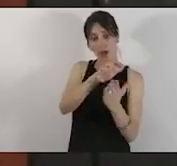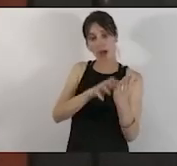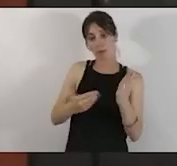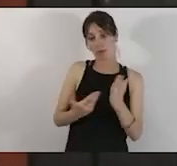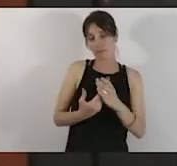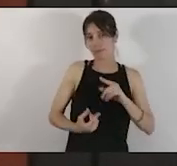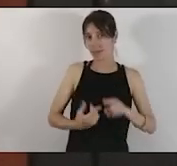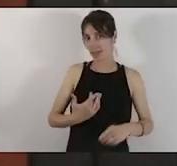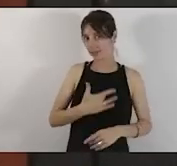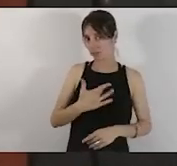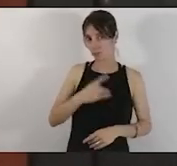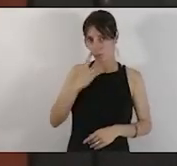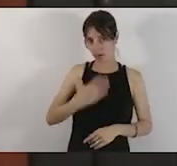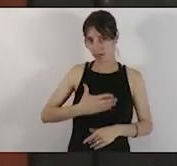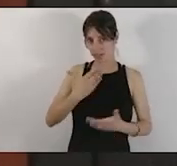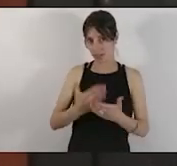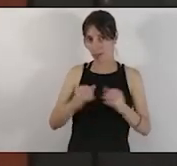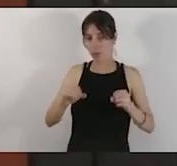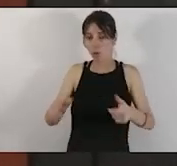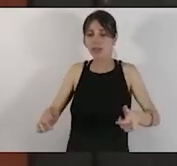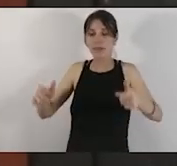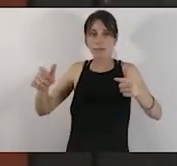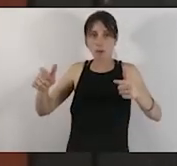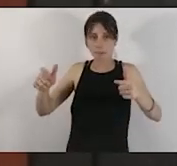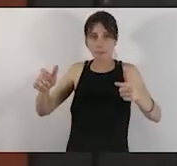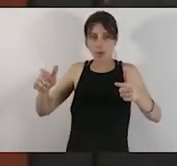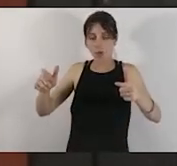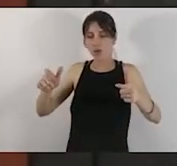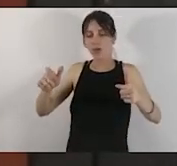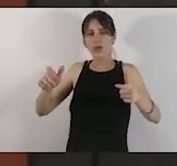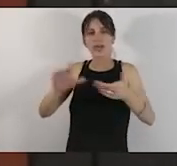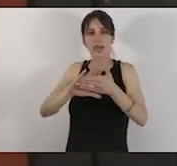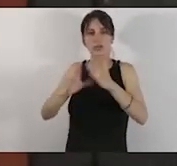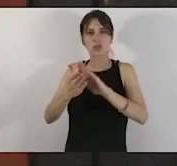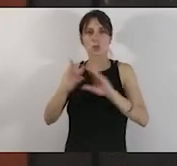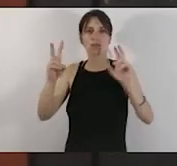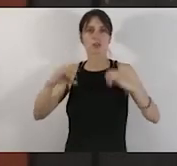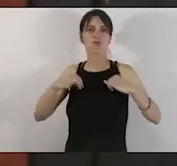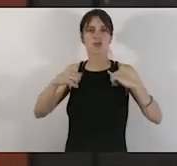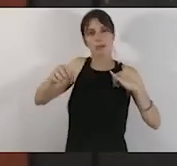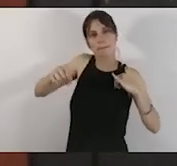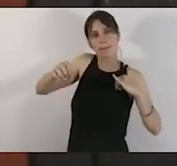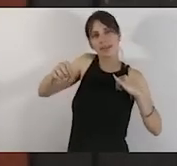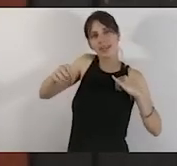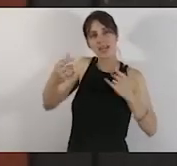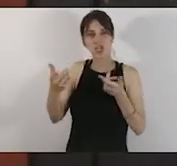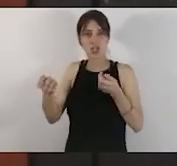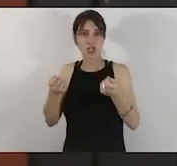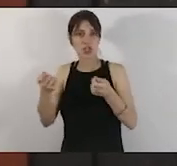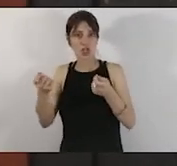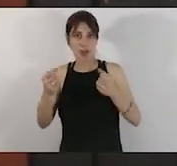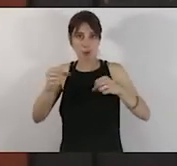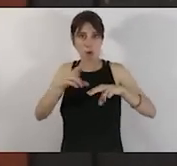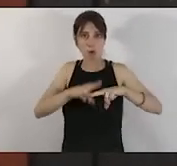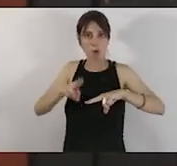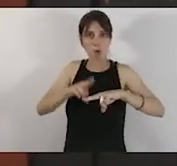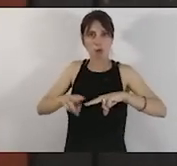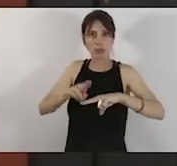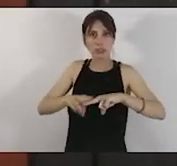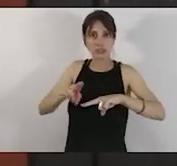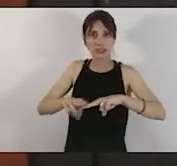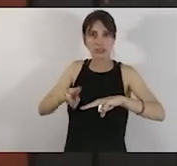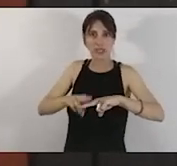ça permettra la restructuration d'un immeuble géré par l'association Jeanne Panier pour accompagner des femmes avec des enfants